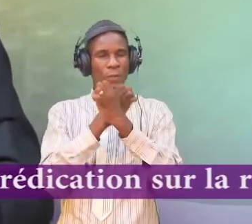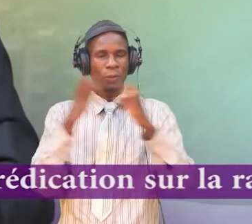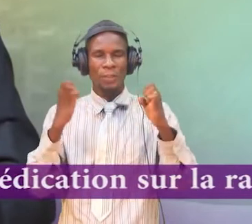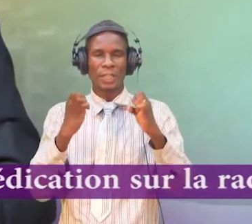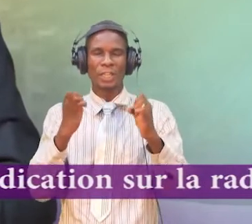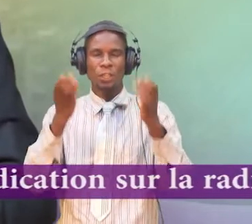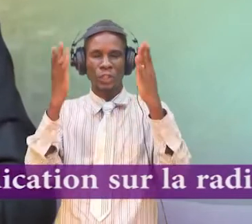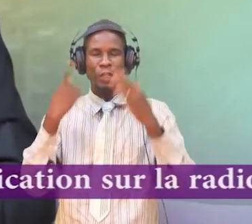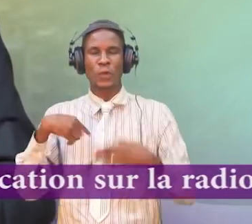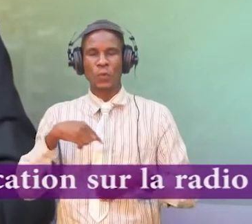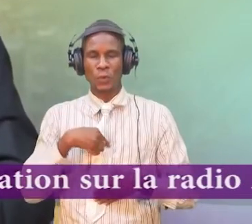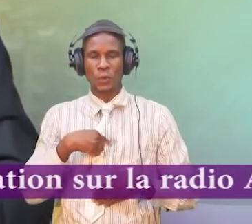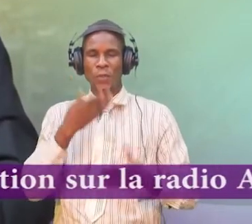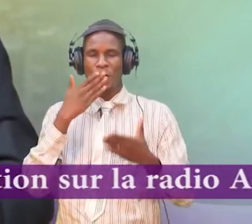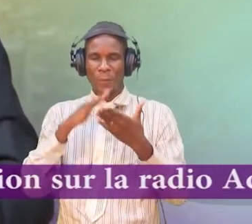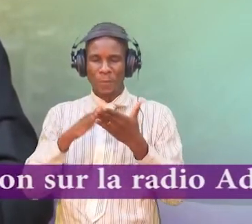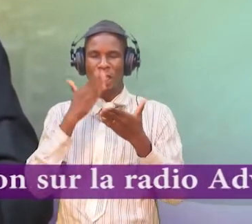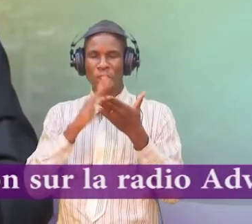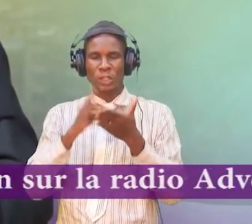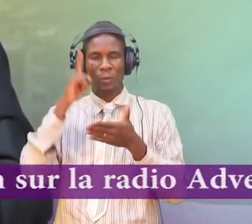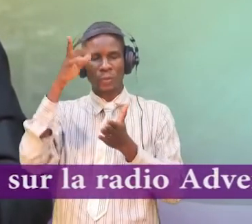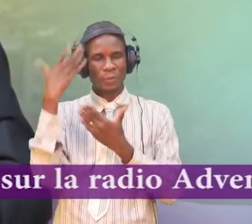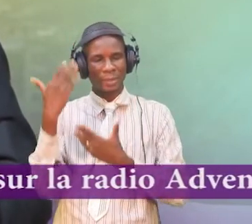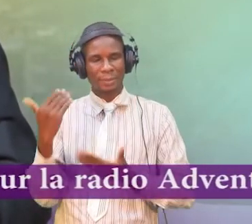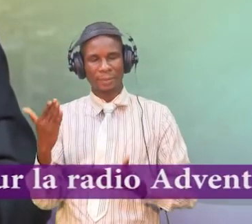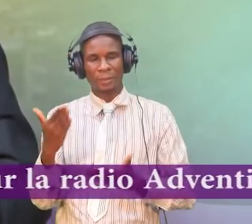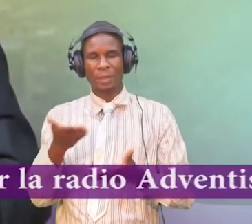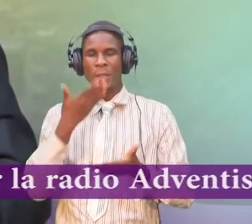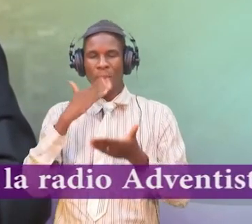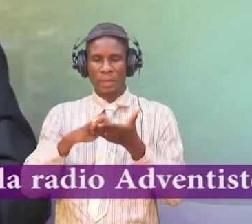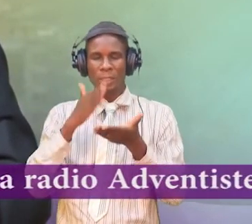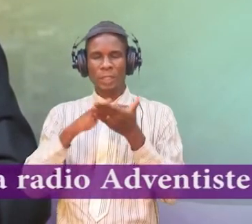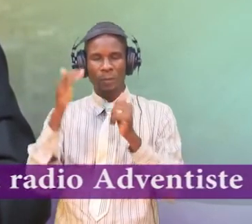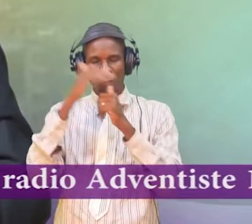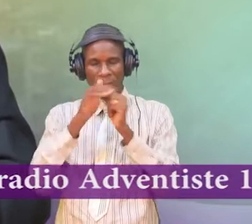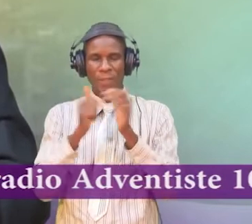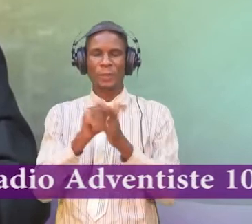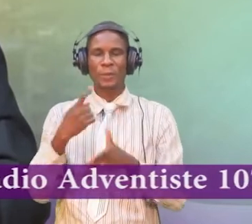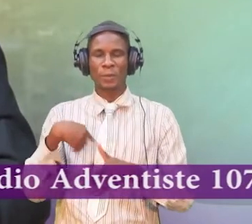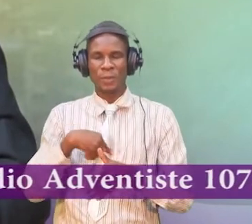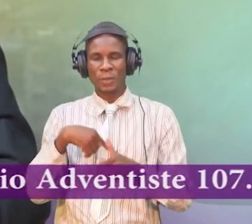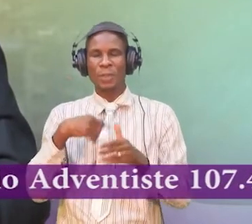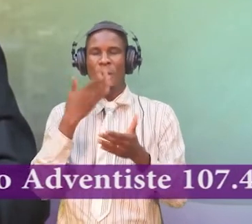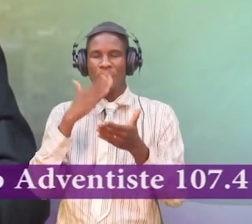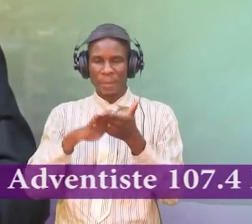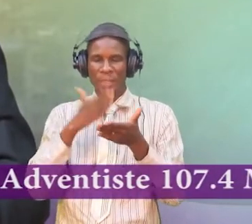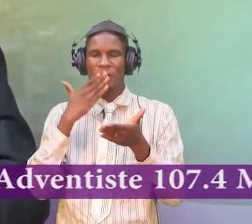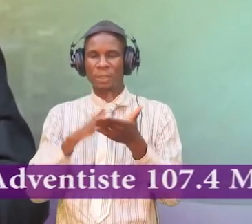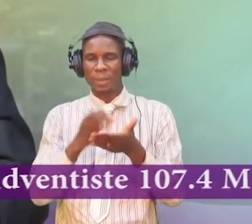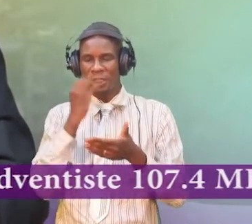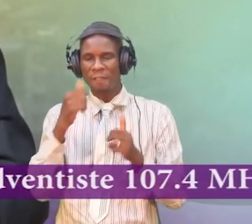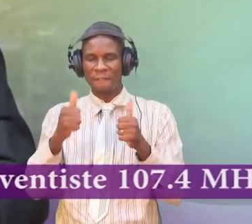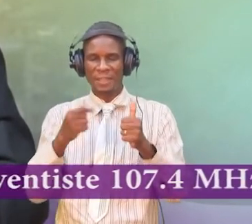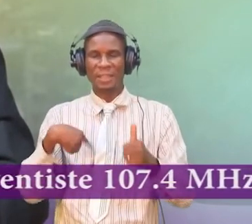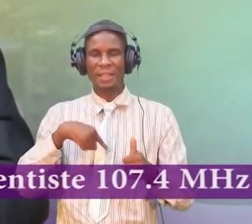na biso, matondi mingi pona ngolu na yo, matondi pona kolimbisa na yo, matondi pona kopesa